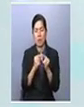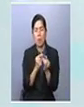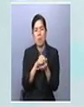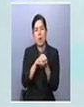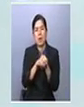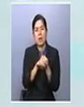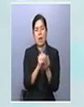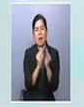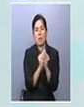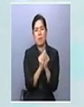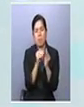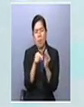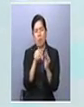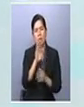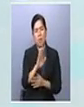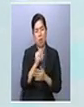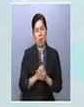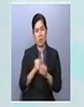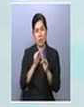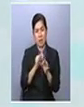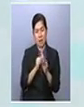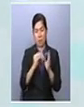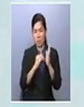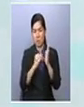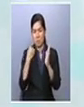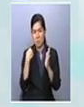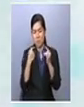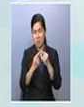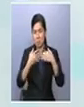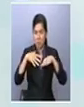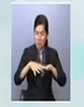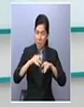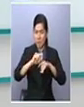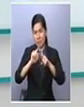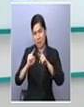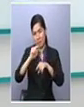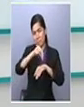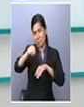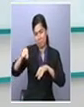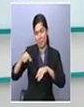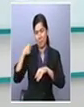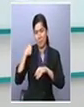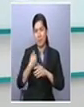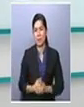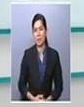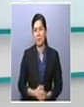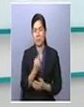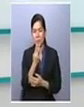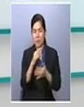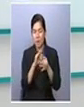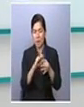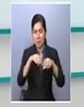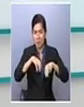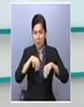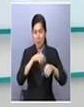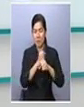บริการธนาคารออนไลน์ที่จะเชื่อมทุกธุรกรรมทางการเงินเข้ากับอุปกรณ์สื่อสารในมือคุณนี่เป็นแค่น้ำจิ้มในงานมหกรรมการเงิน Money Expo โค